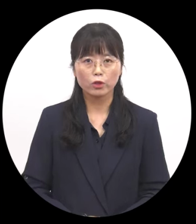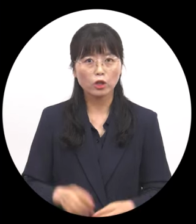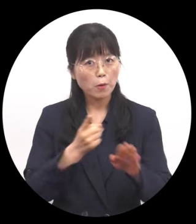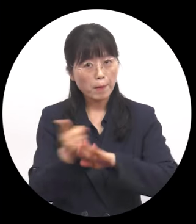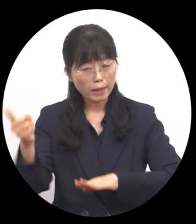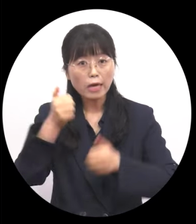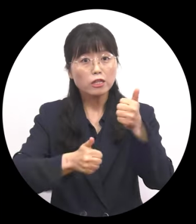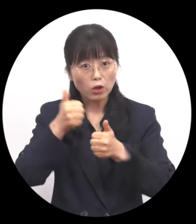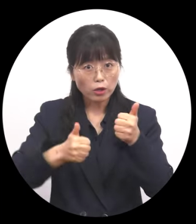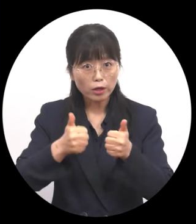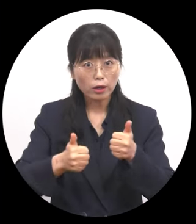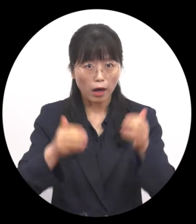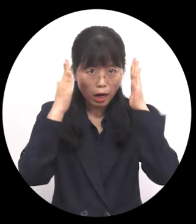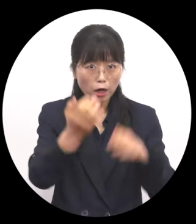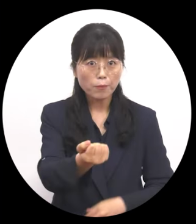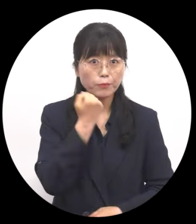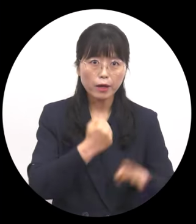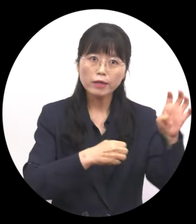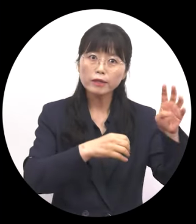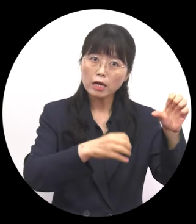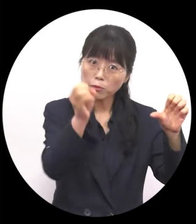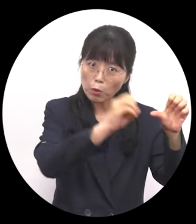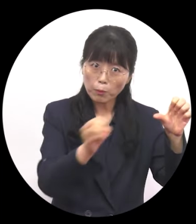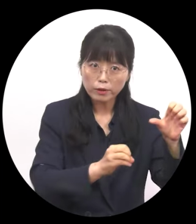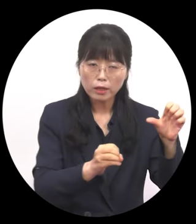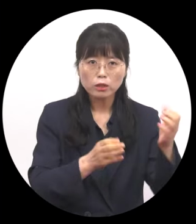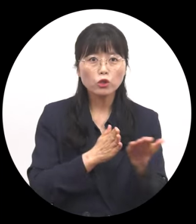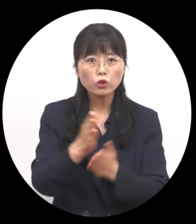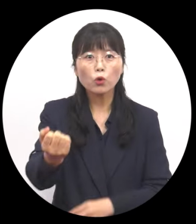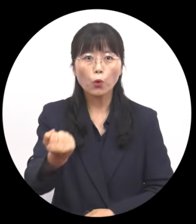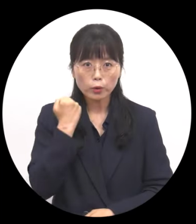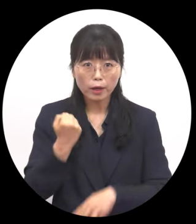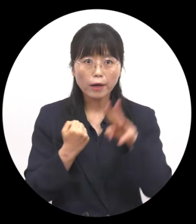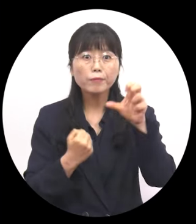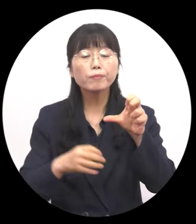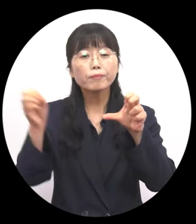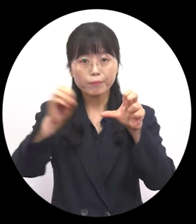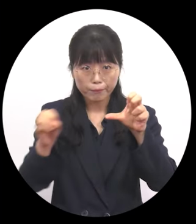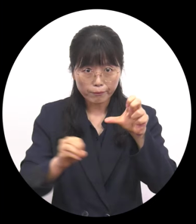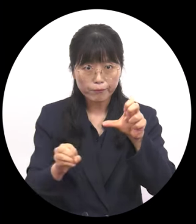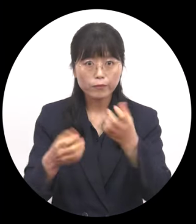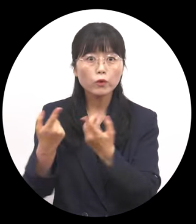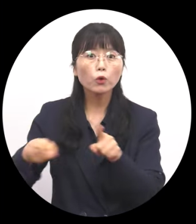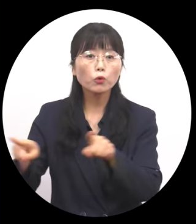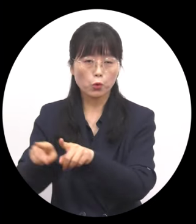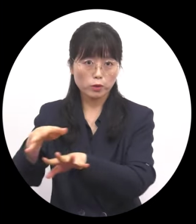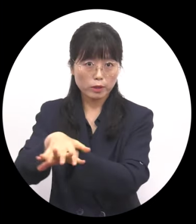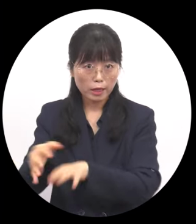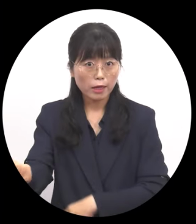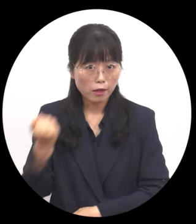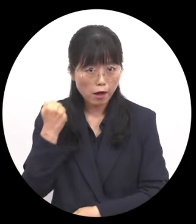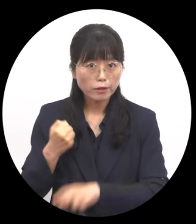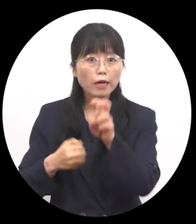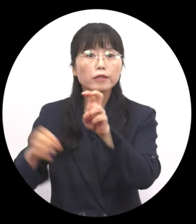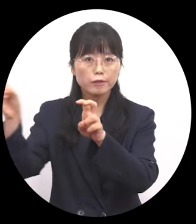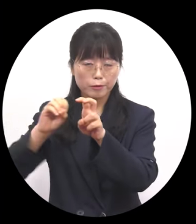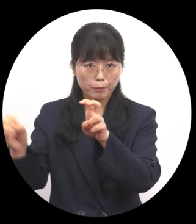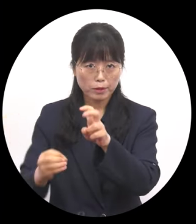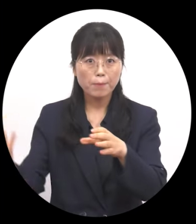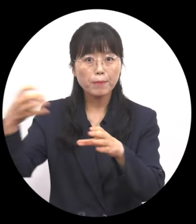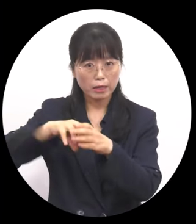밖의 전형은 학업 역량 45%, 진로 역량 35%, 공동체 역량